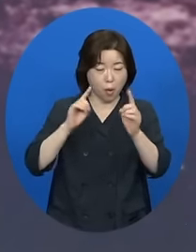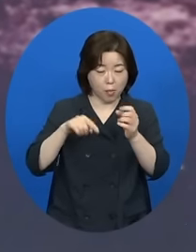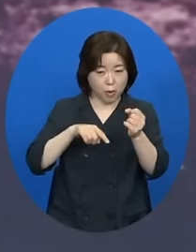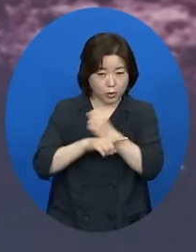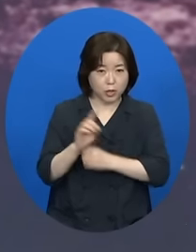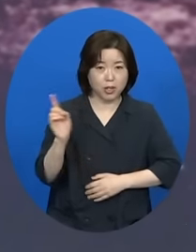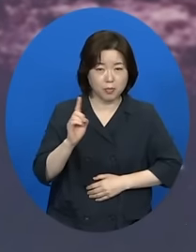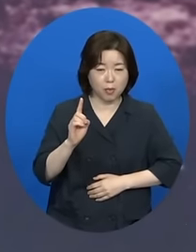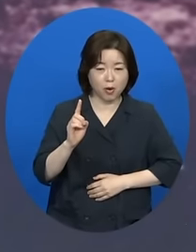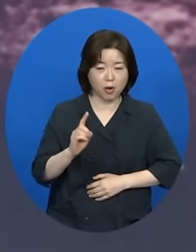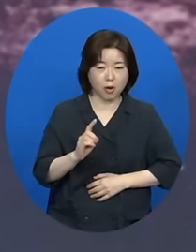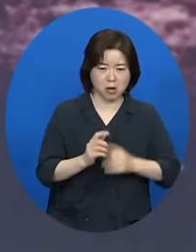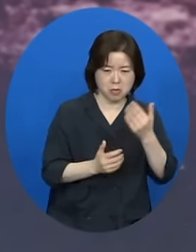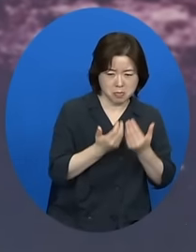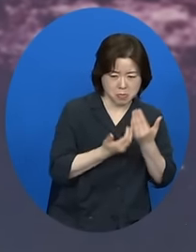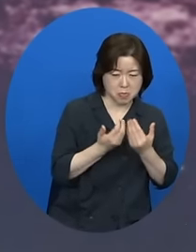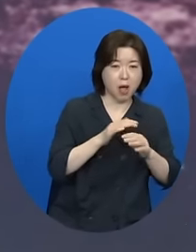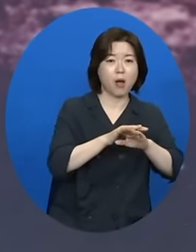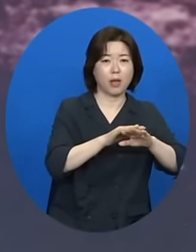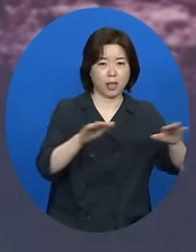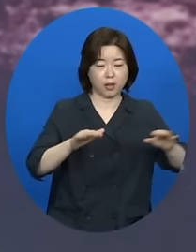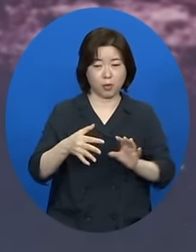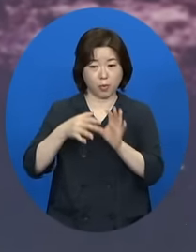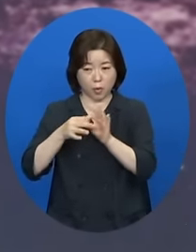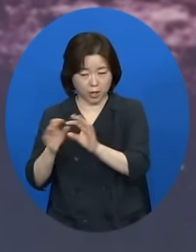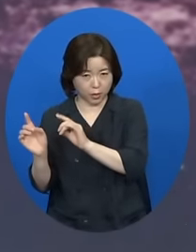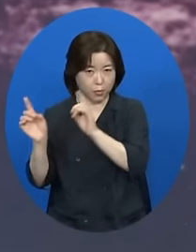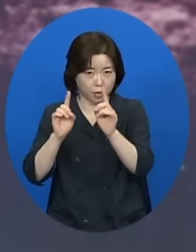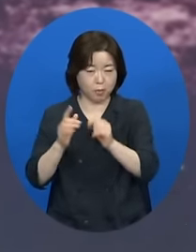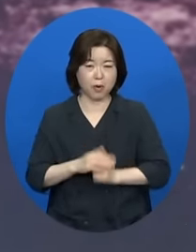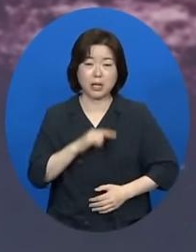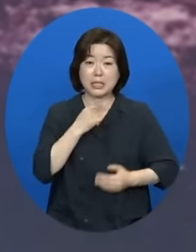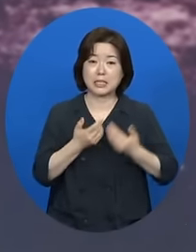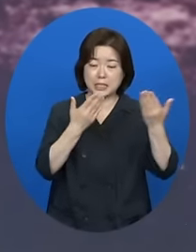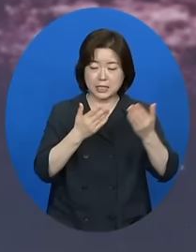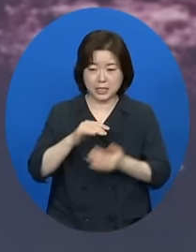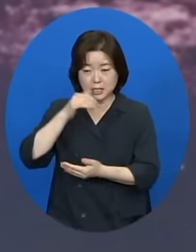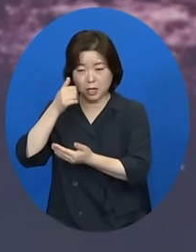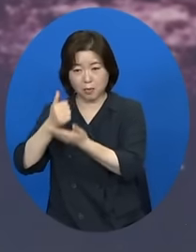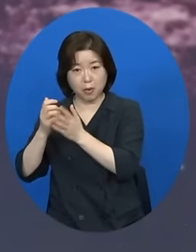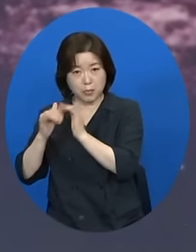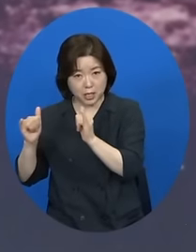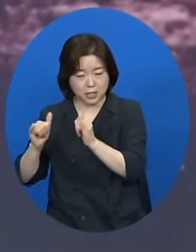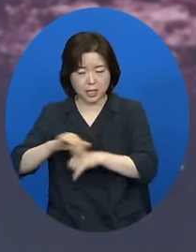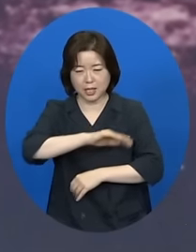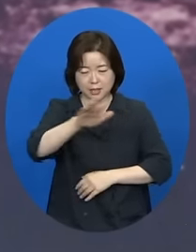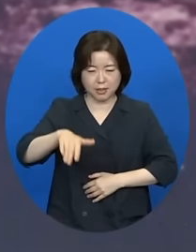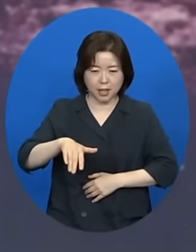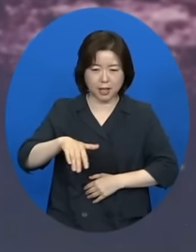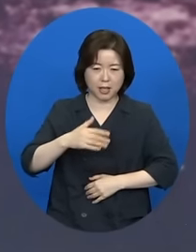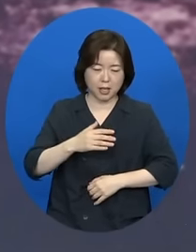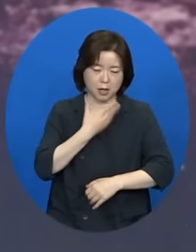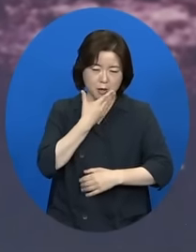뭐였냐? 불화를 치료하고 관계를 회복하고 희생자와 범죄자 모두의 복권을 추구하는 데 있어요.